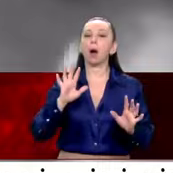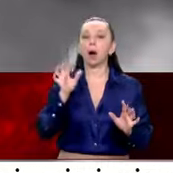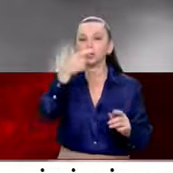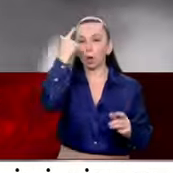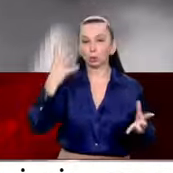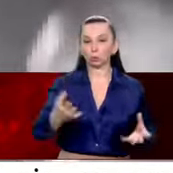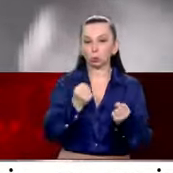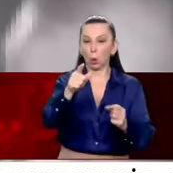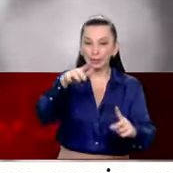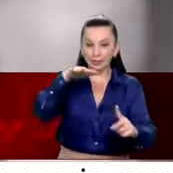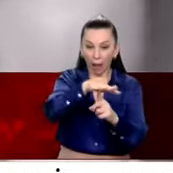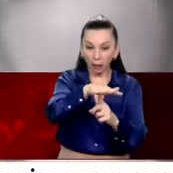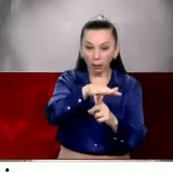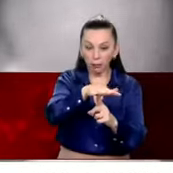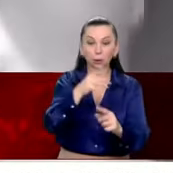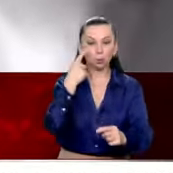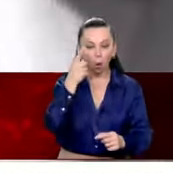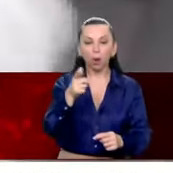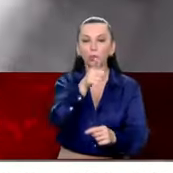girişiminin görüntüsü ortaya çıktı.